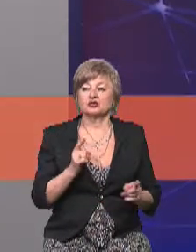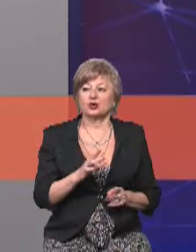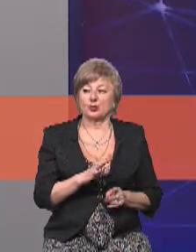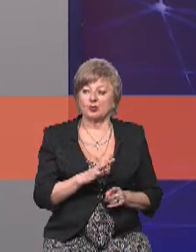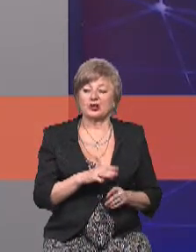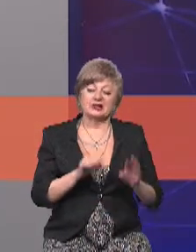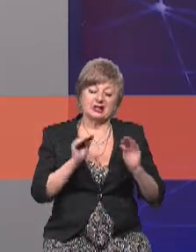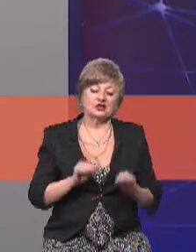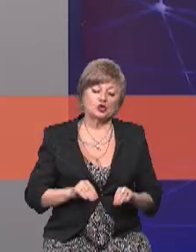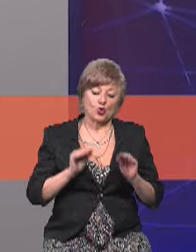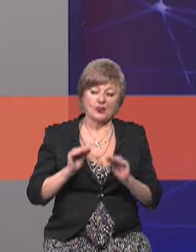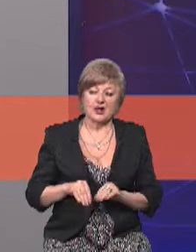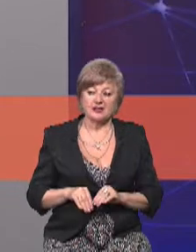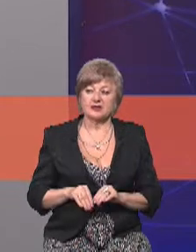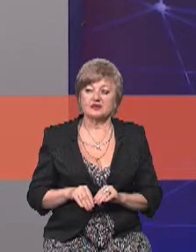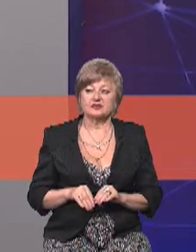б складалися б